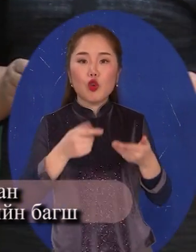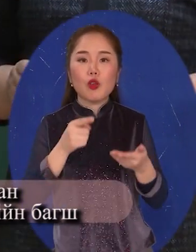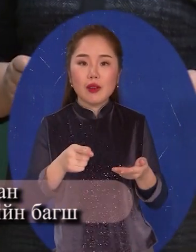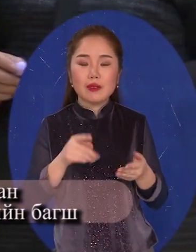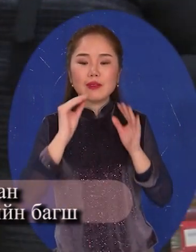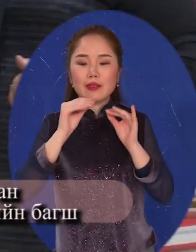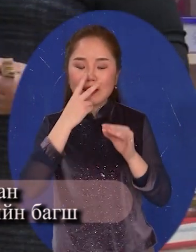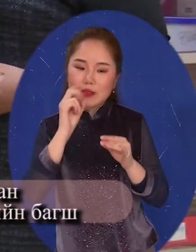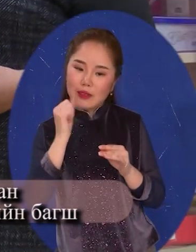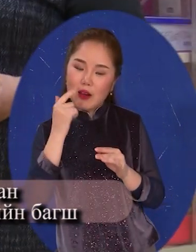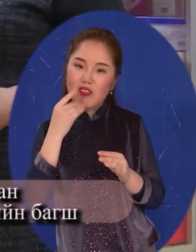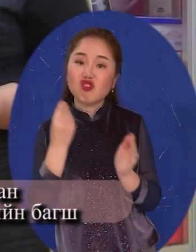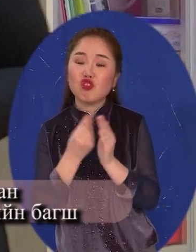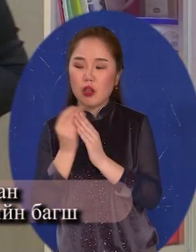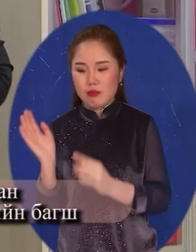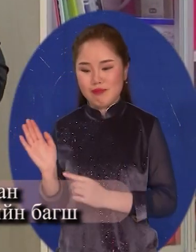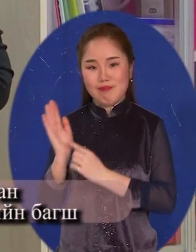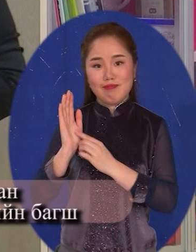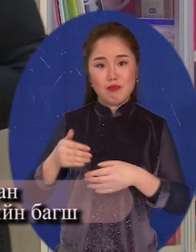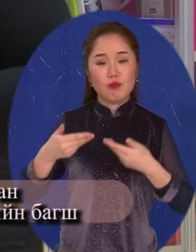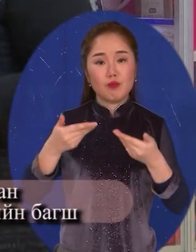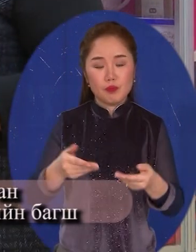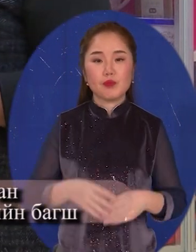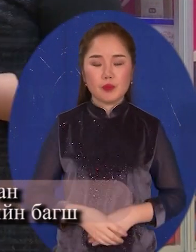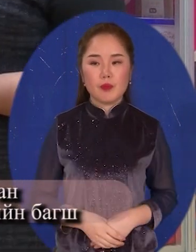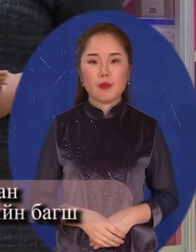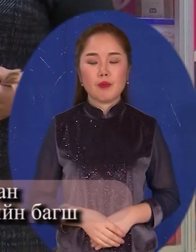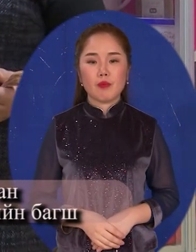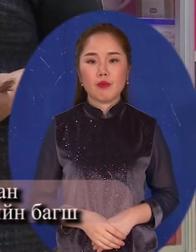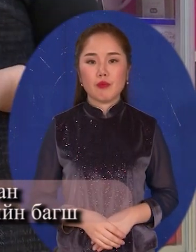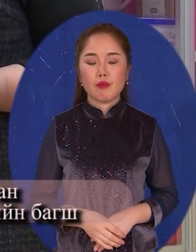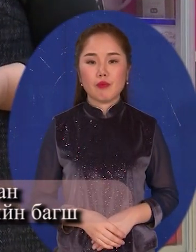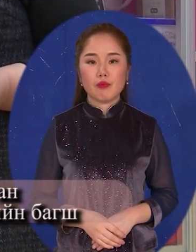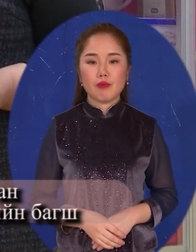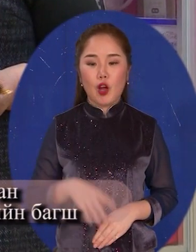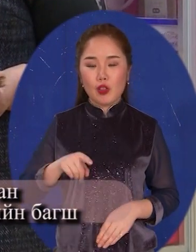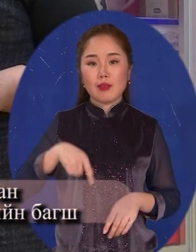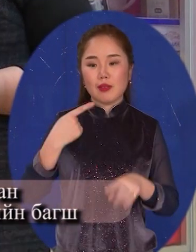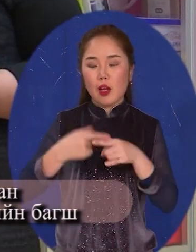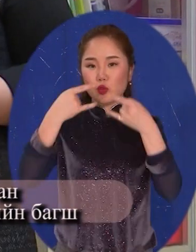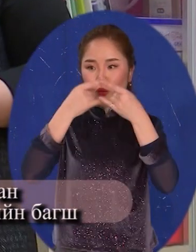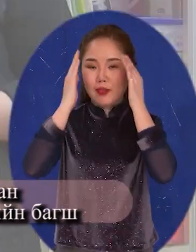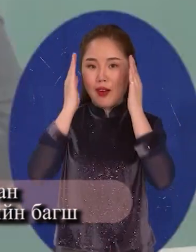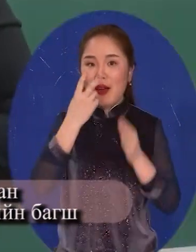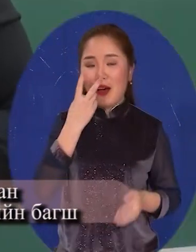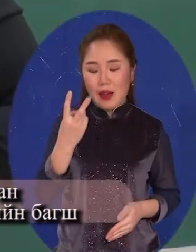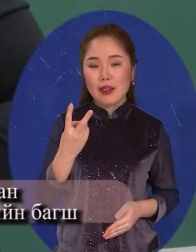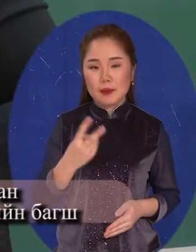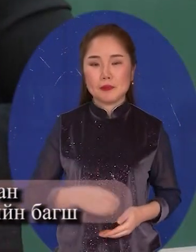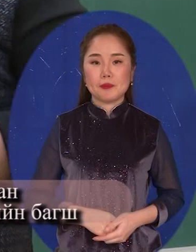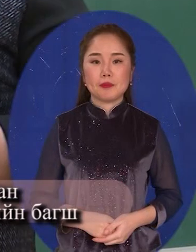Bunu oslay çıkarıdı muğalimlerin keskinde körsettü. Endi muğalimlerin